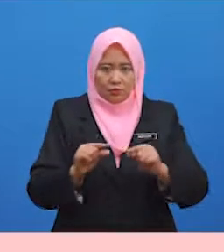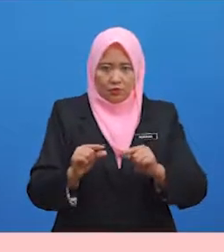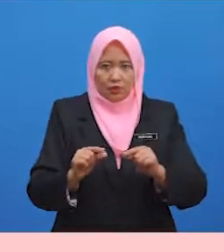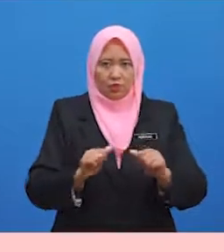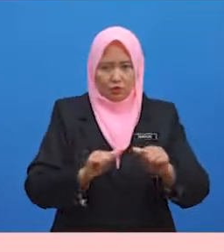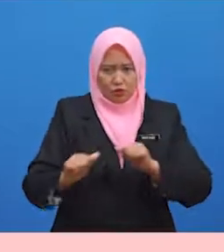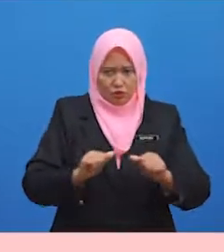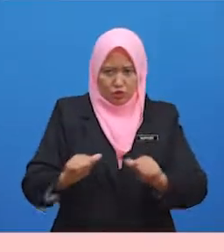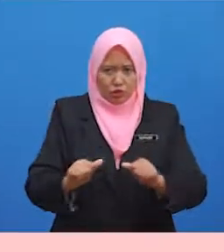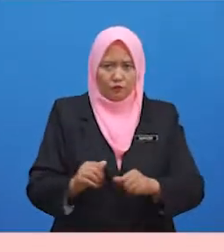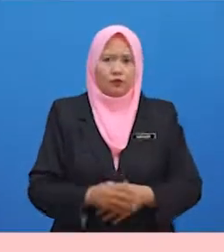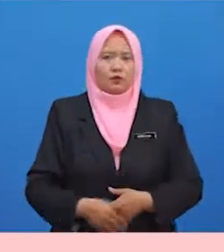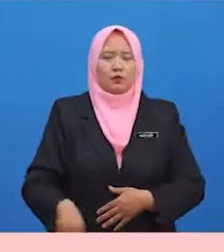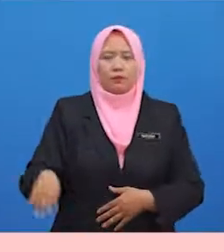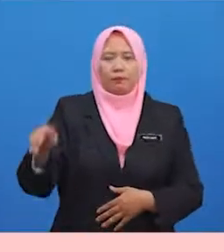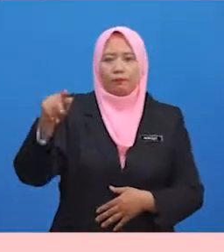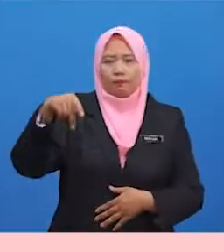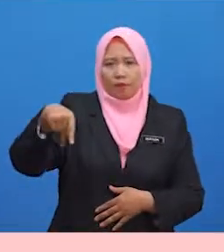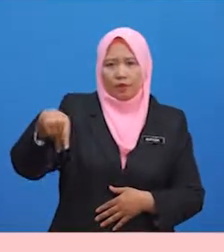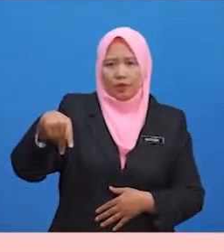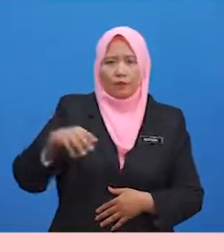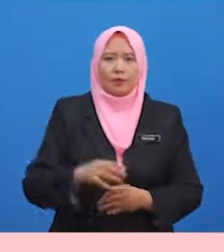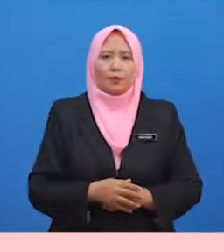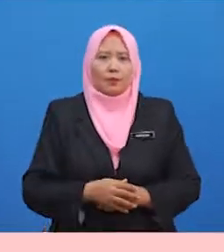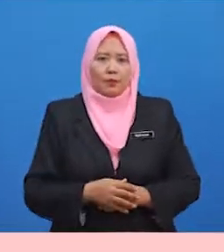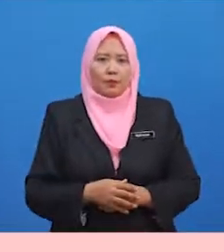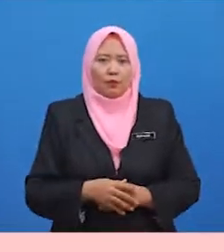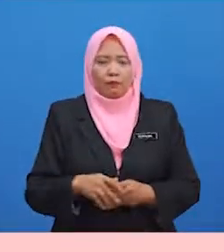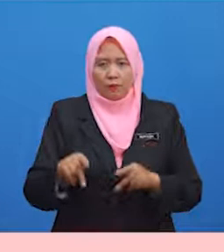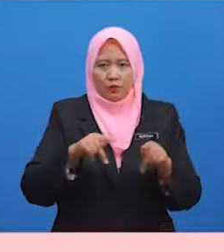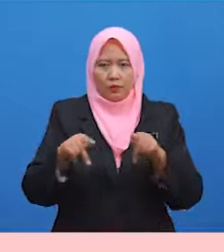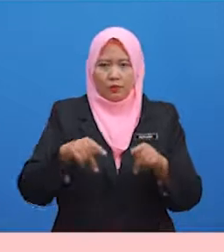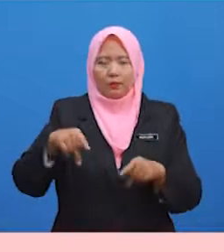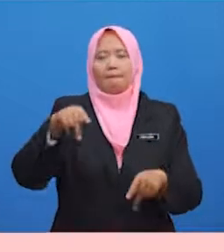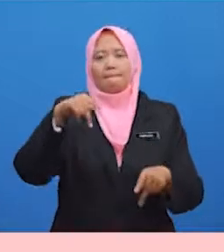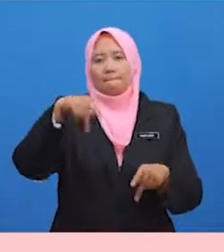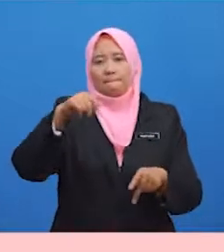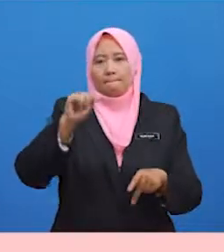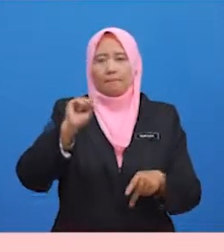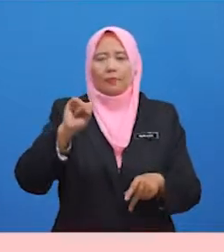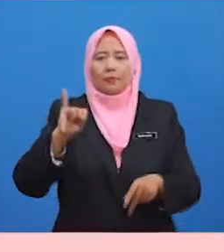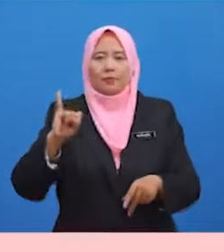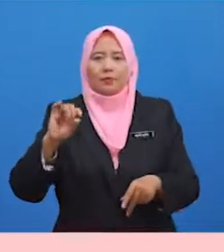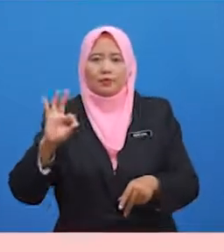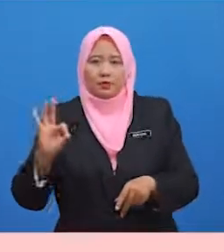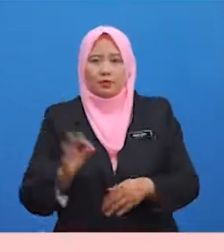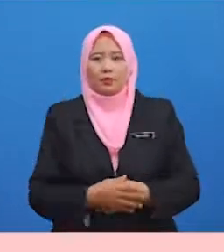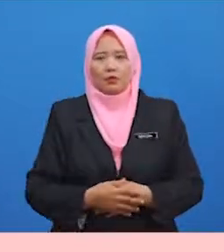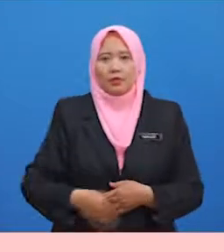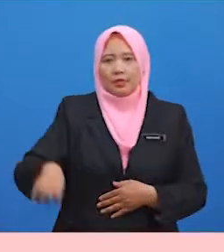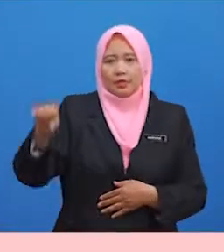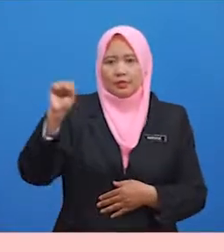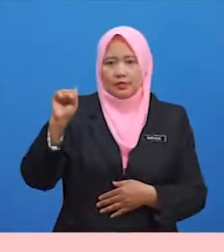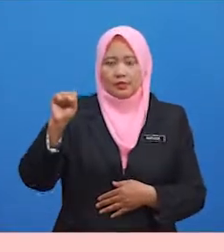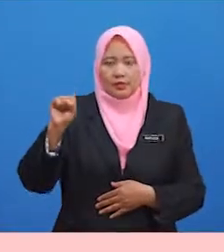pergerakan aktif. P merujuk kepada passive movement atau pergerakan pasif, manakala S merujuk